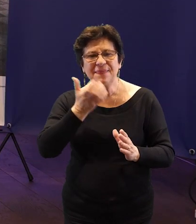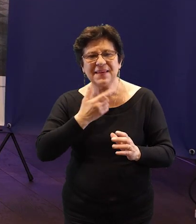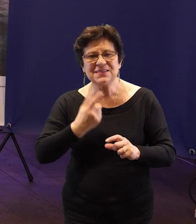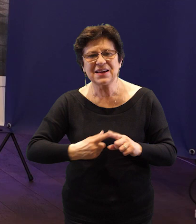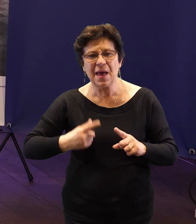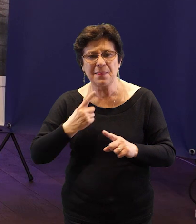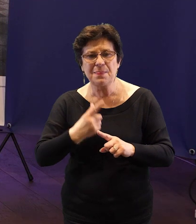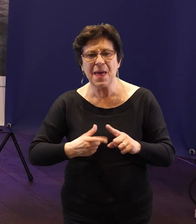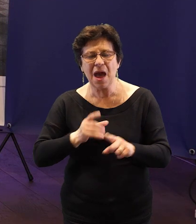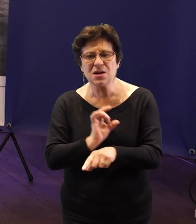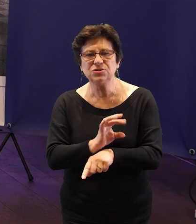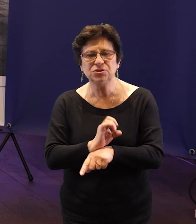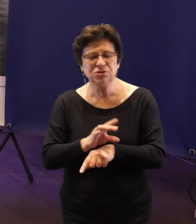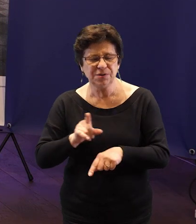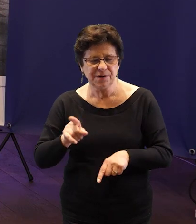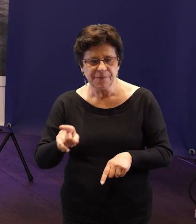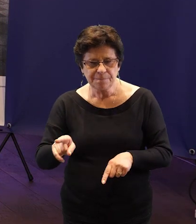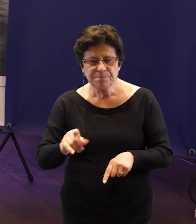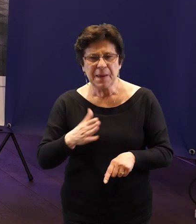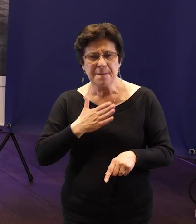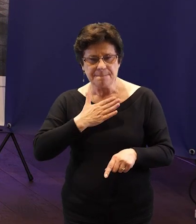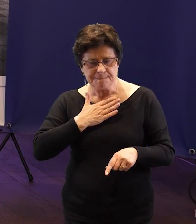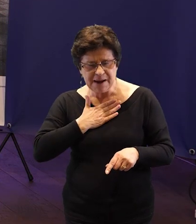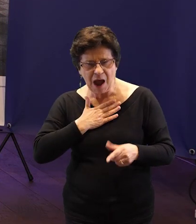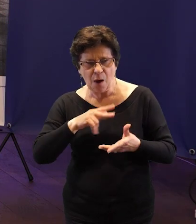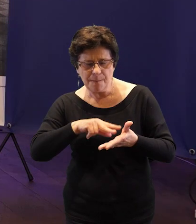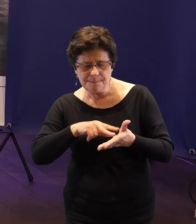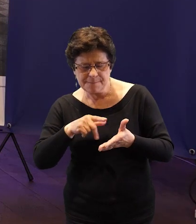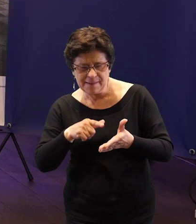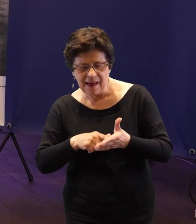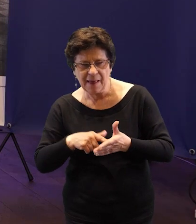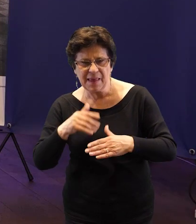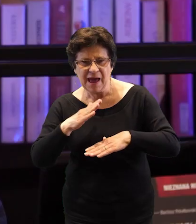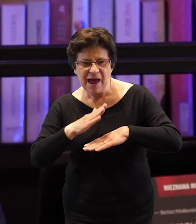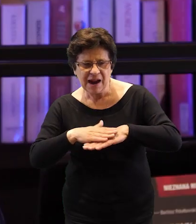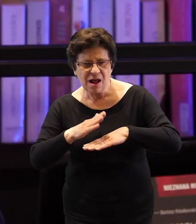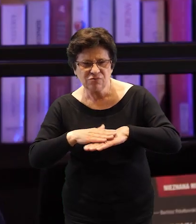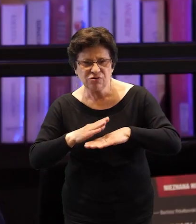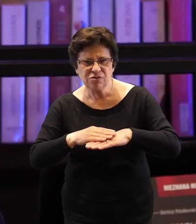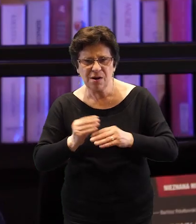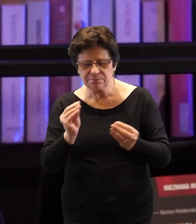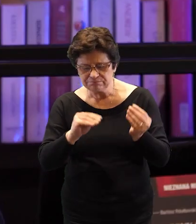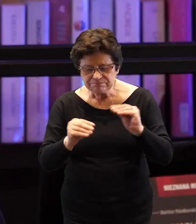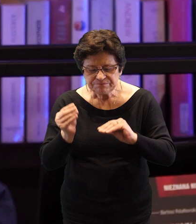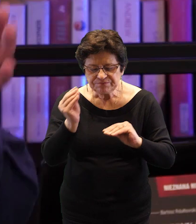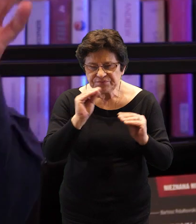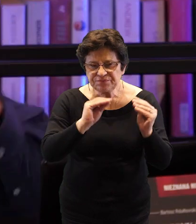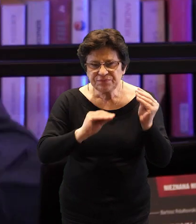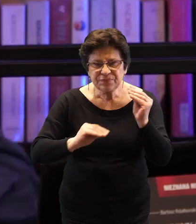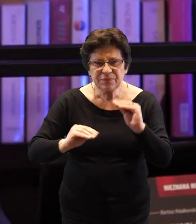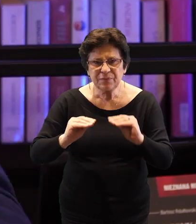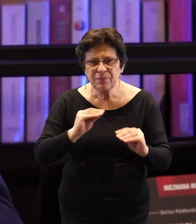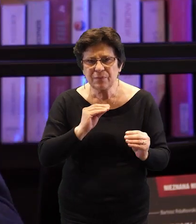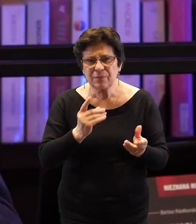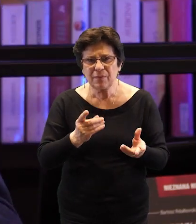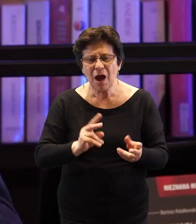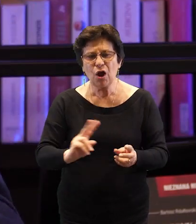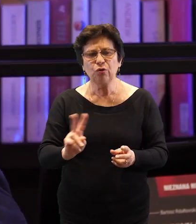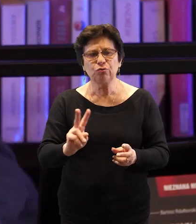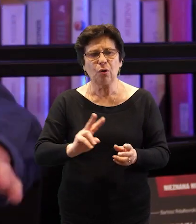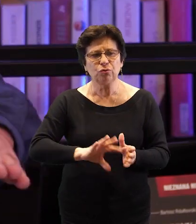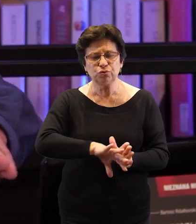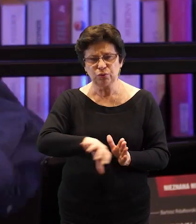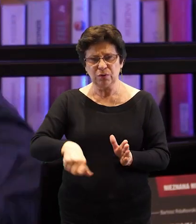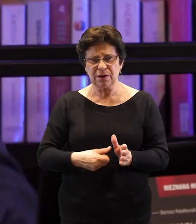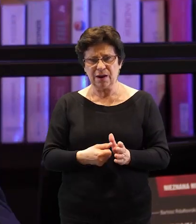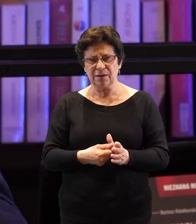tam projekty właśnie, które opracował w trakcie wojny i taki ręcznie wykonany model tego latającego dysku, ale ktoś mu to ukradł.